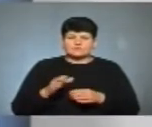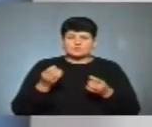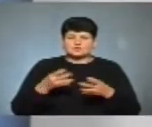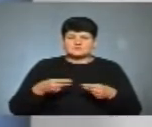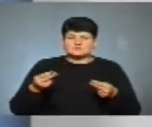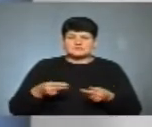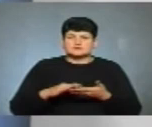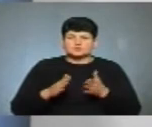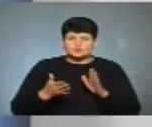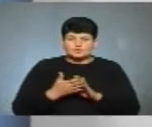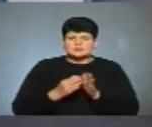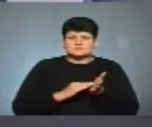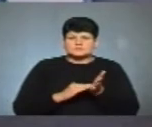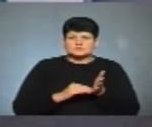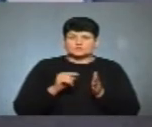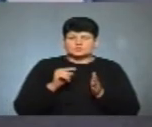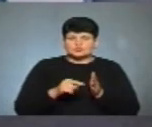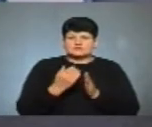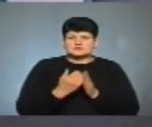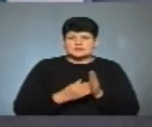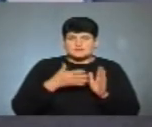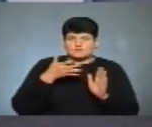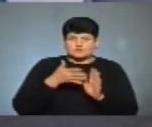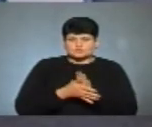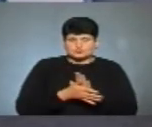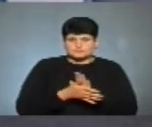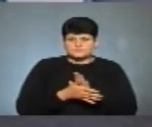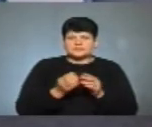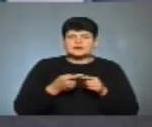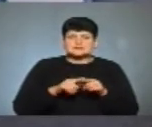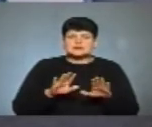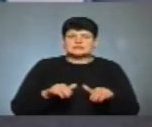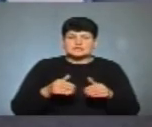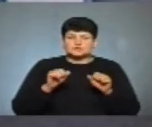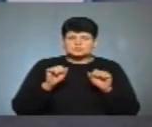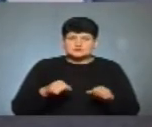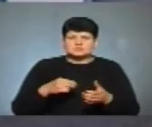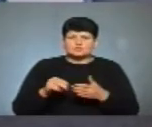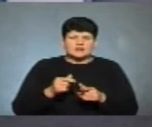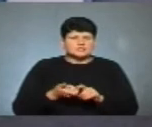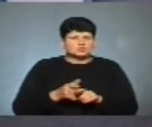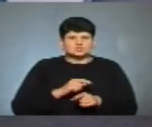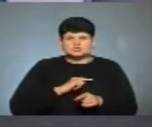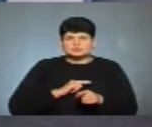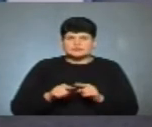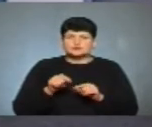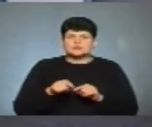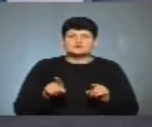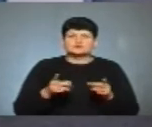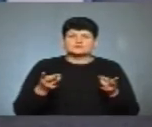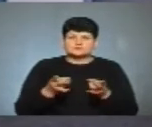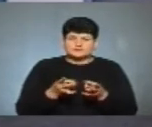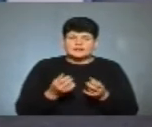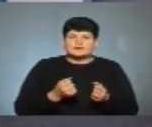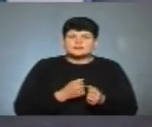договір, і просто зазначити про нього у системі ProZorro. І це дало можливість закупляти дуже швидко те, що потрібно, але,